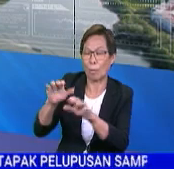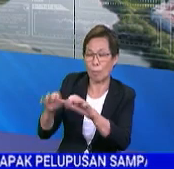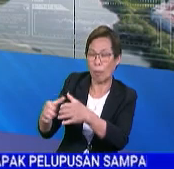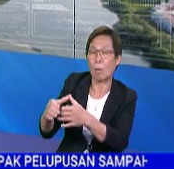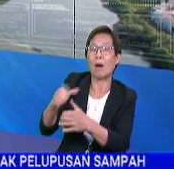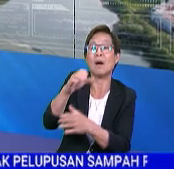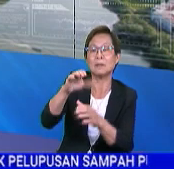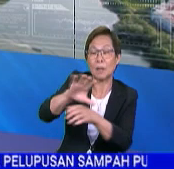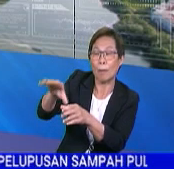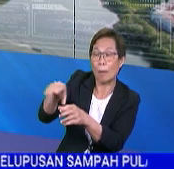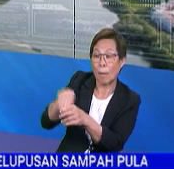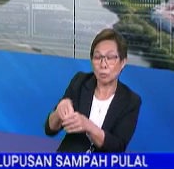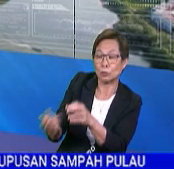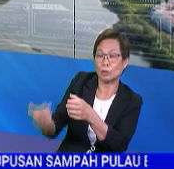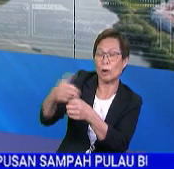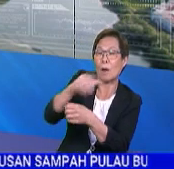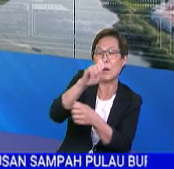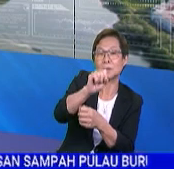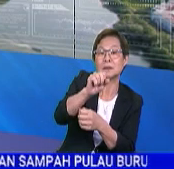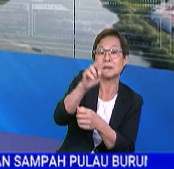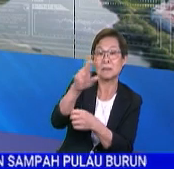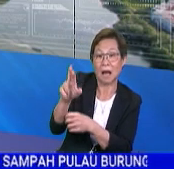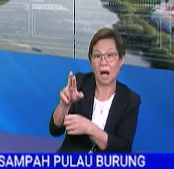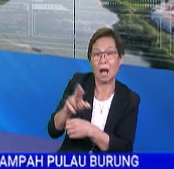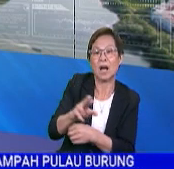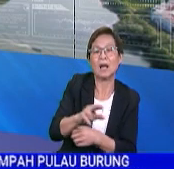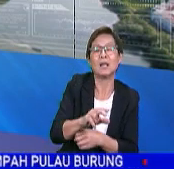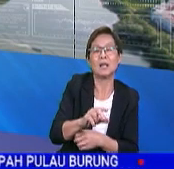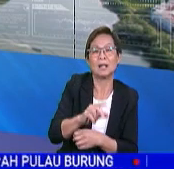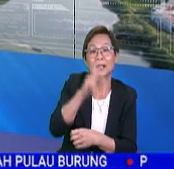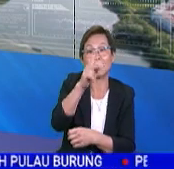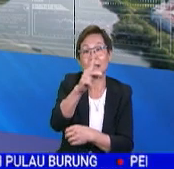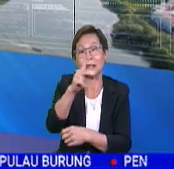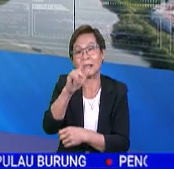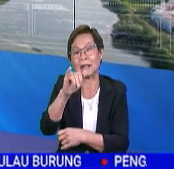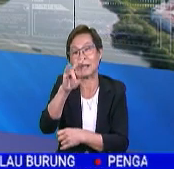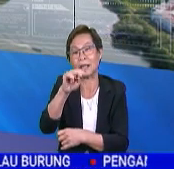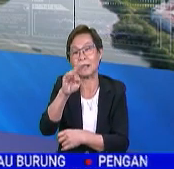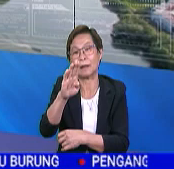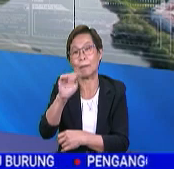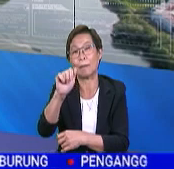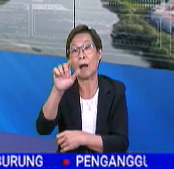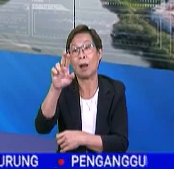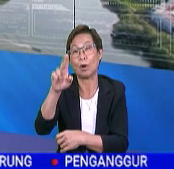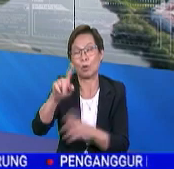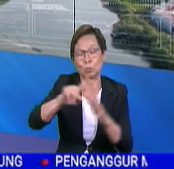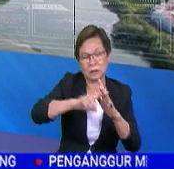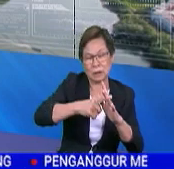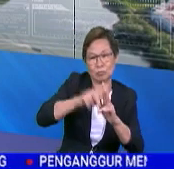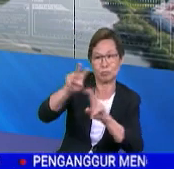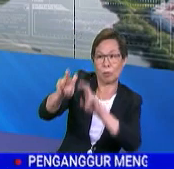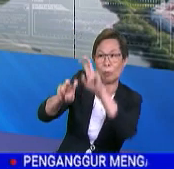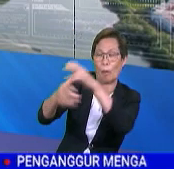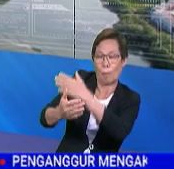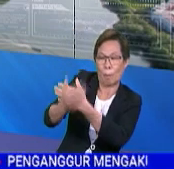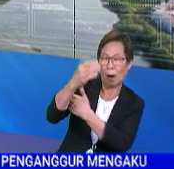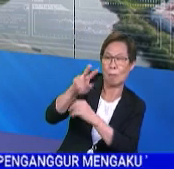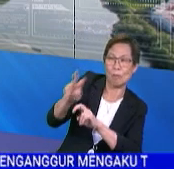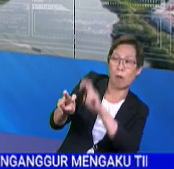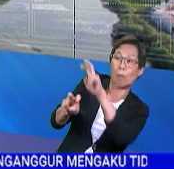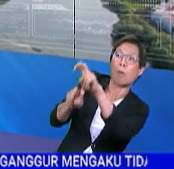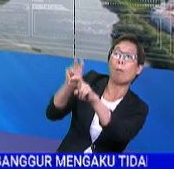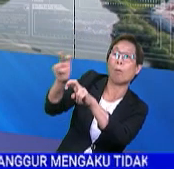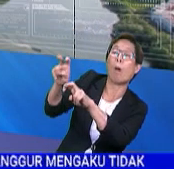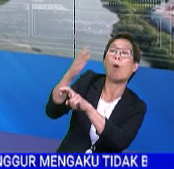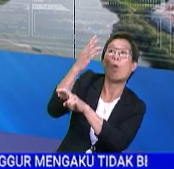mencari dan menyelamat di Mosa Kinabalu memulakan pendakian di Gunung Kinabalu pagi tadi pendakian itu antara